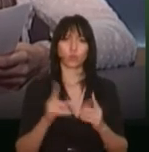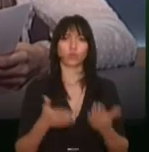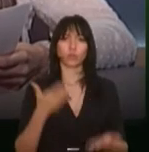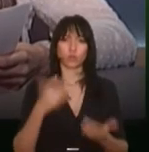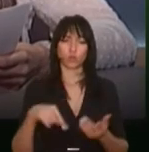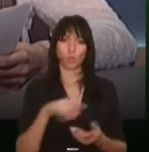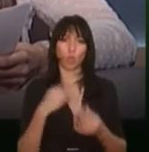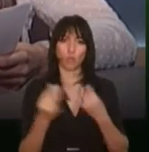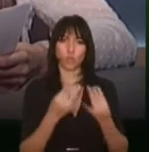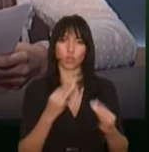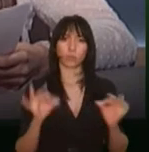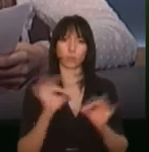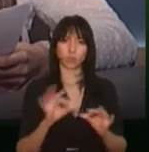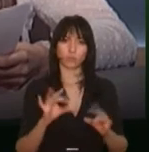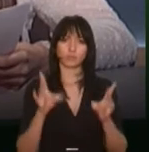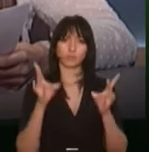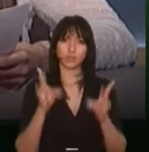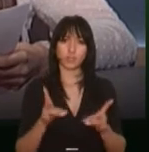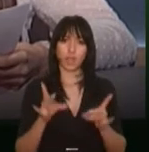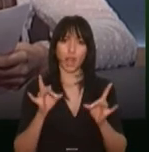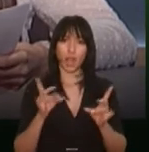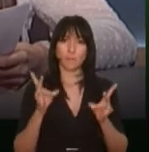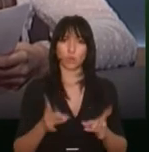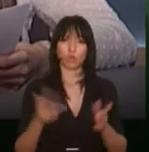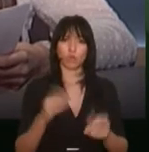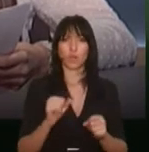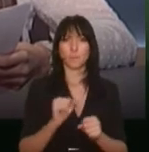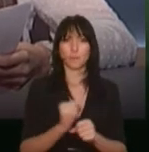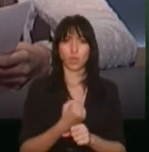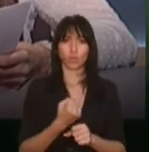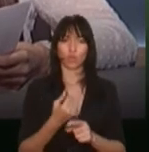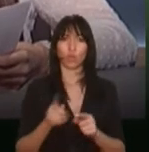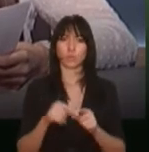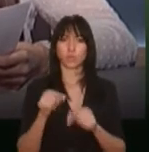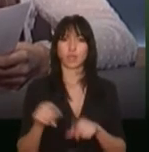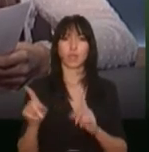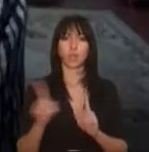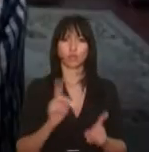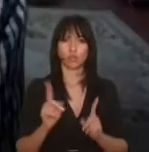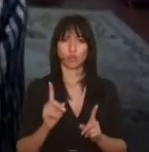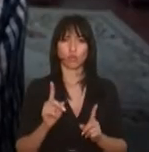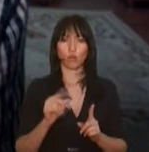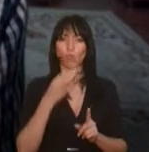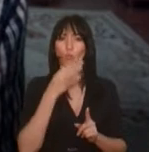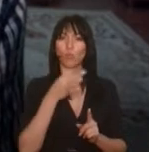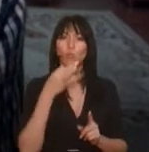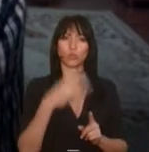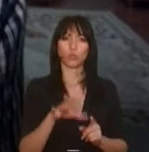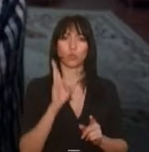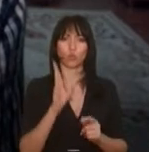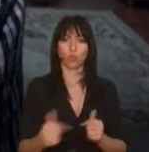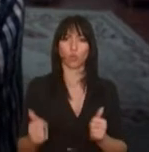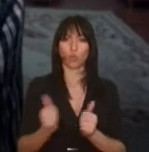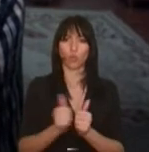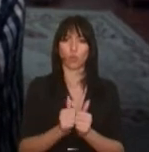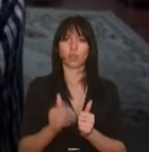про раптову зупинку кровообігу, то тут тактика така, що будь-хто, хто знаходиться поряд,